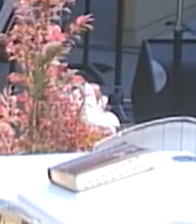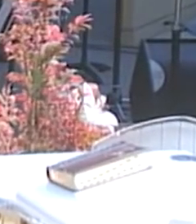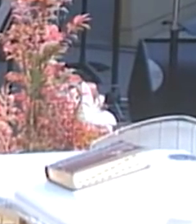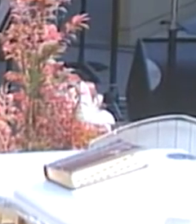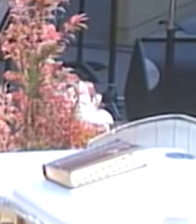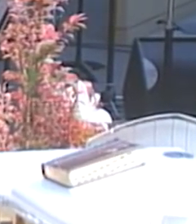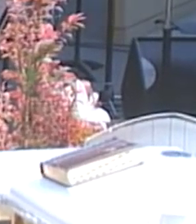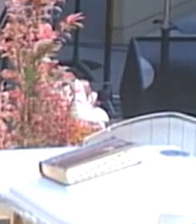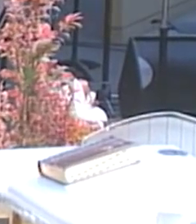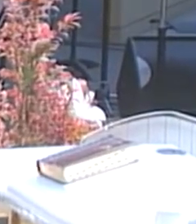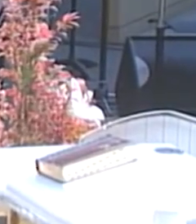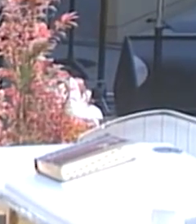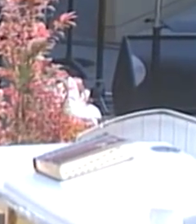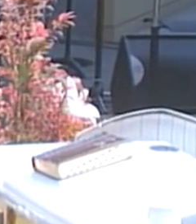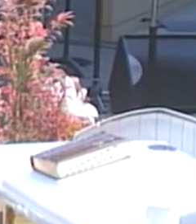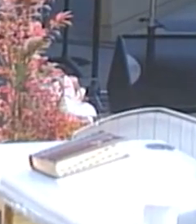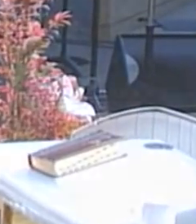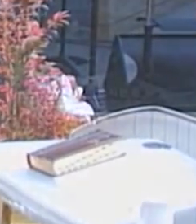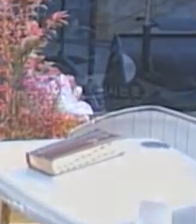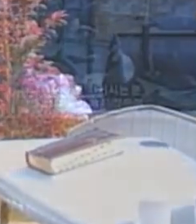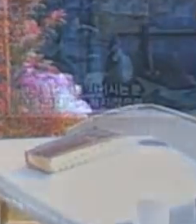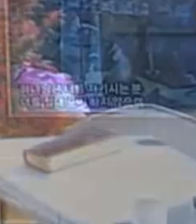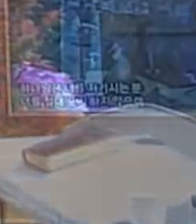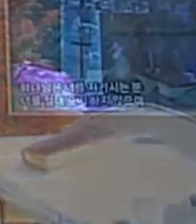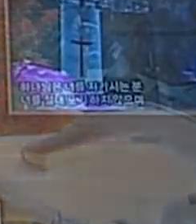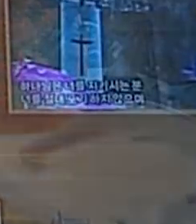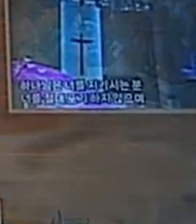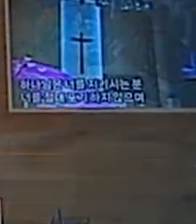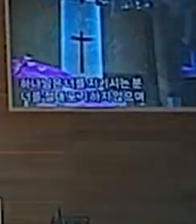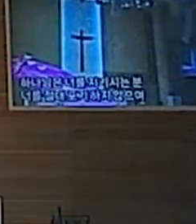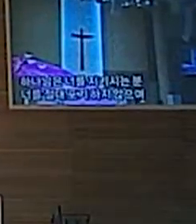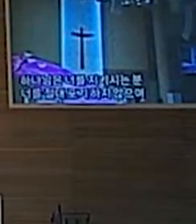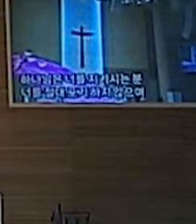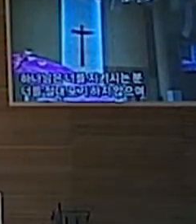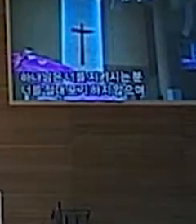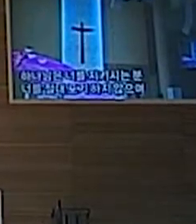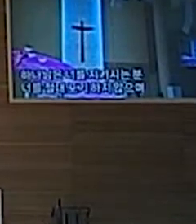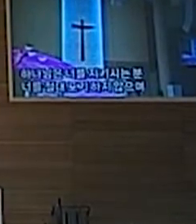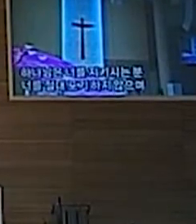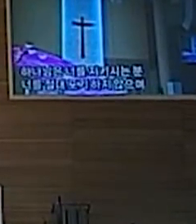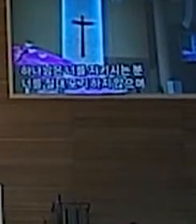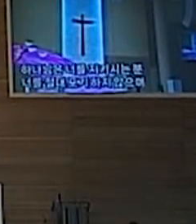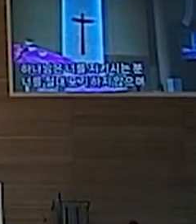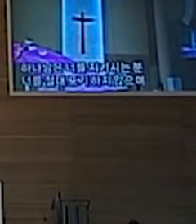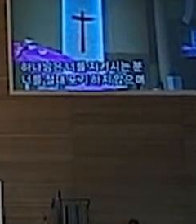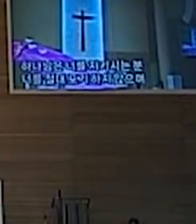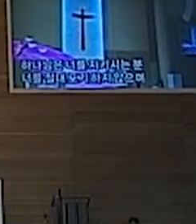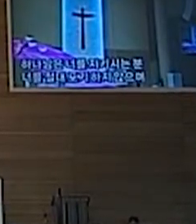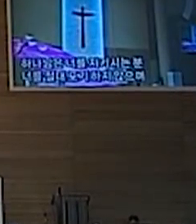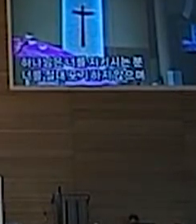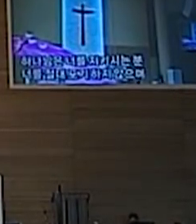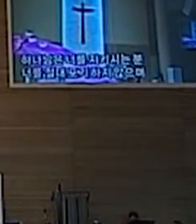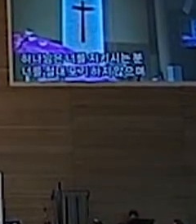이해하신단다. 하나님은